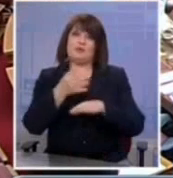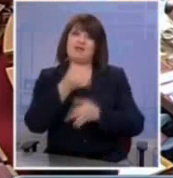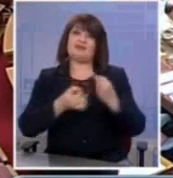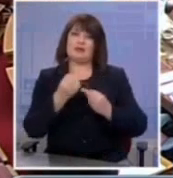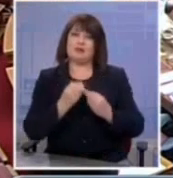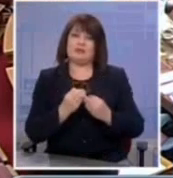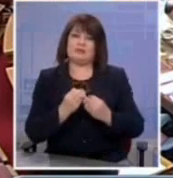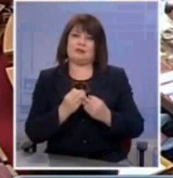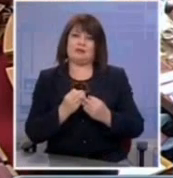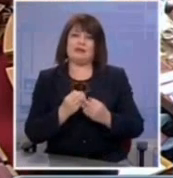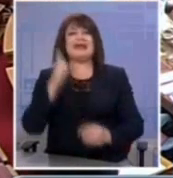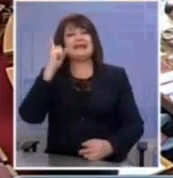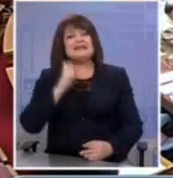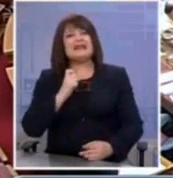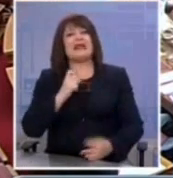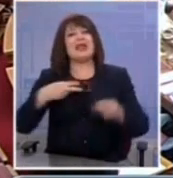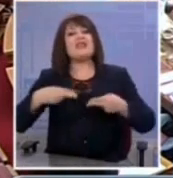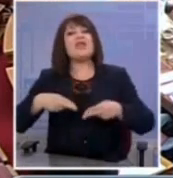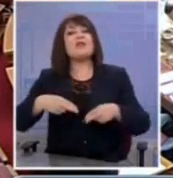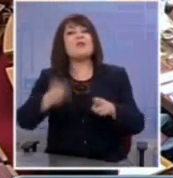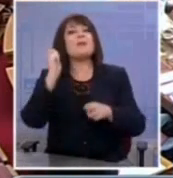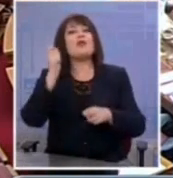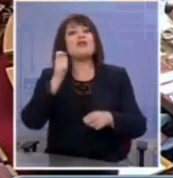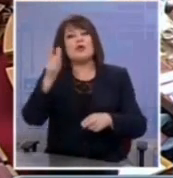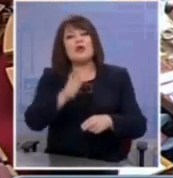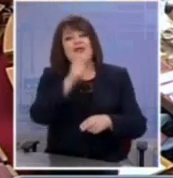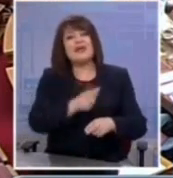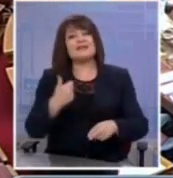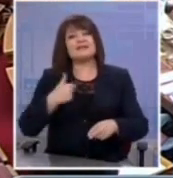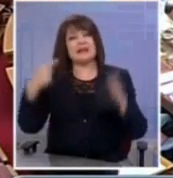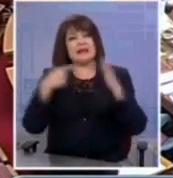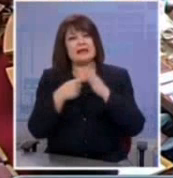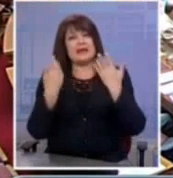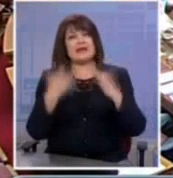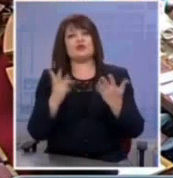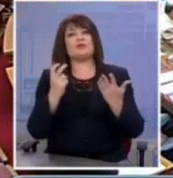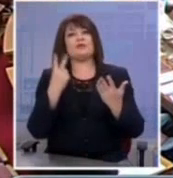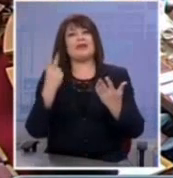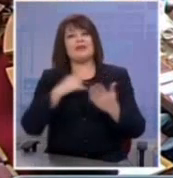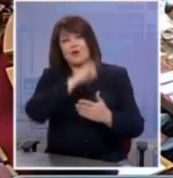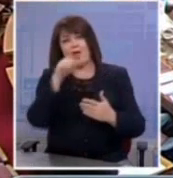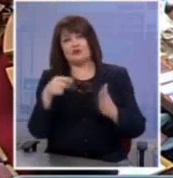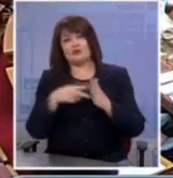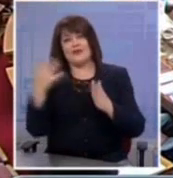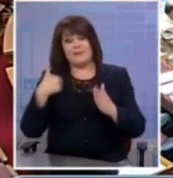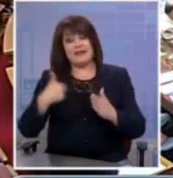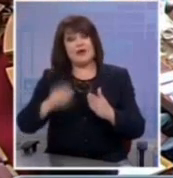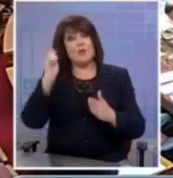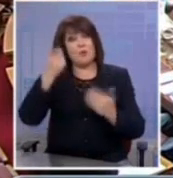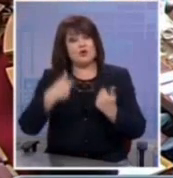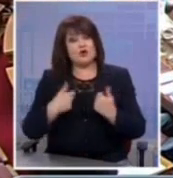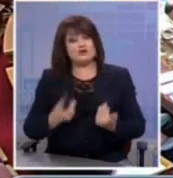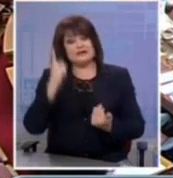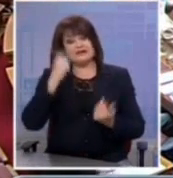είναι γνωστή του καθενός η διαδρομή η πολιτική και η δική μου από το 1972 μέχρι το 2015